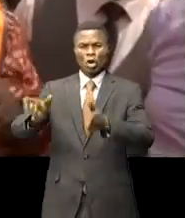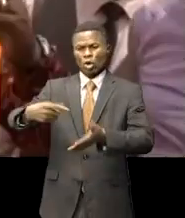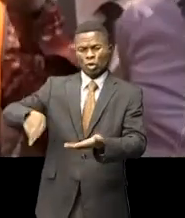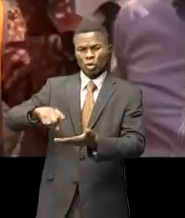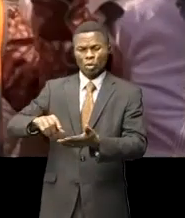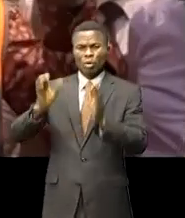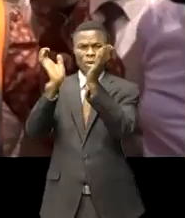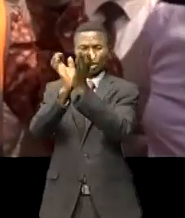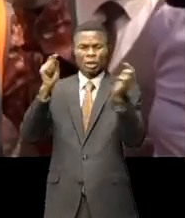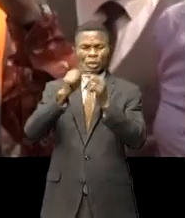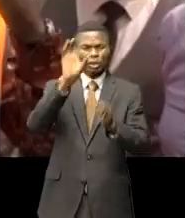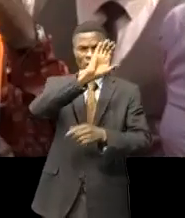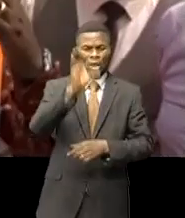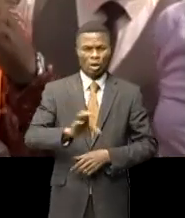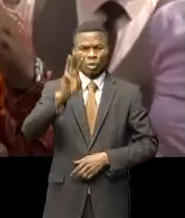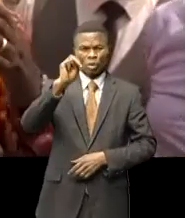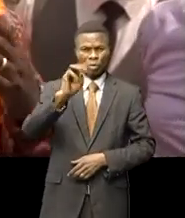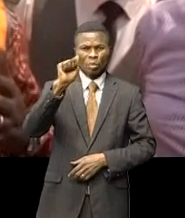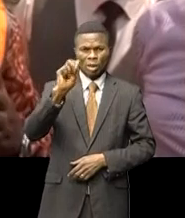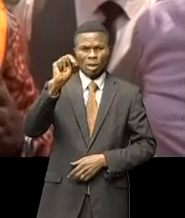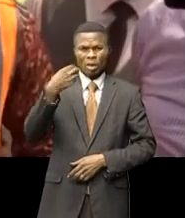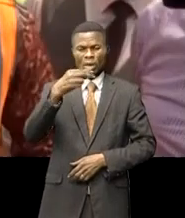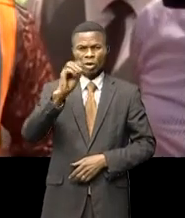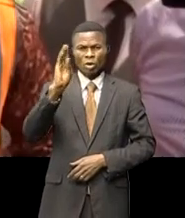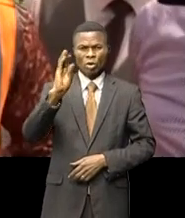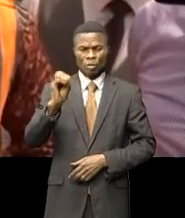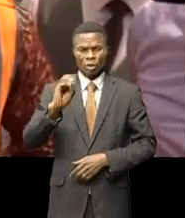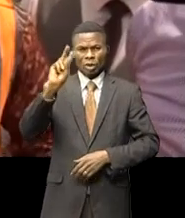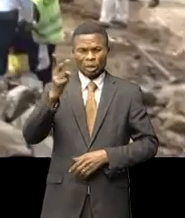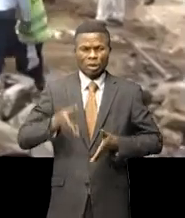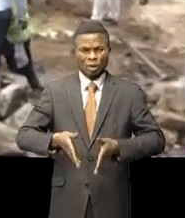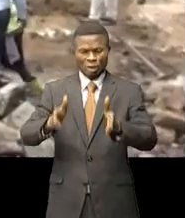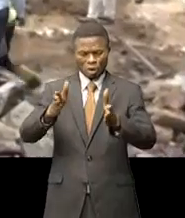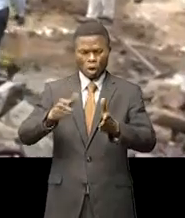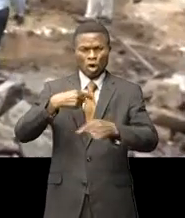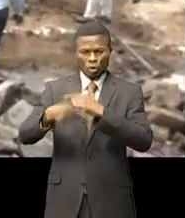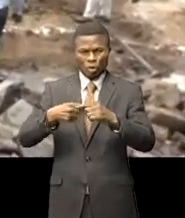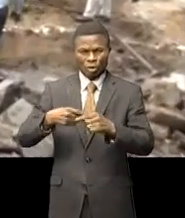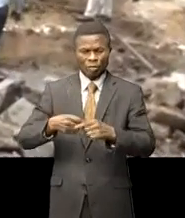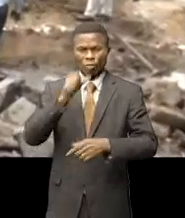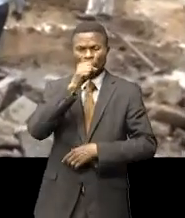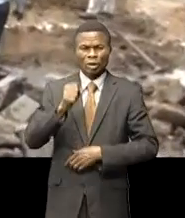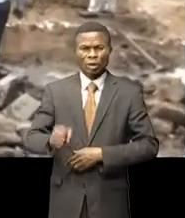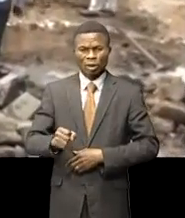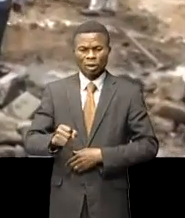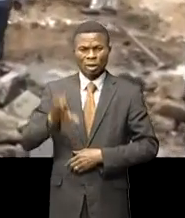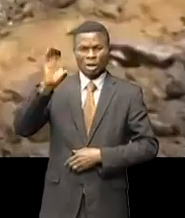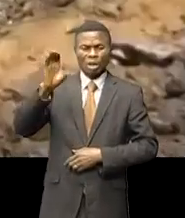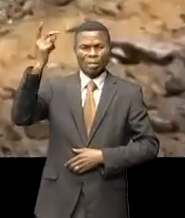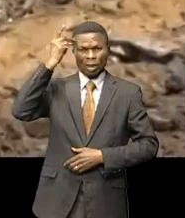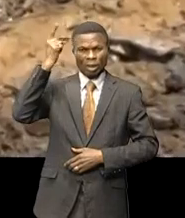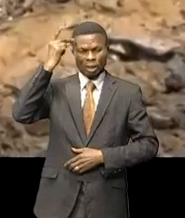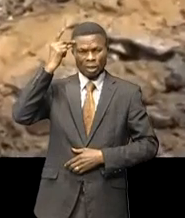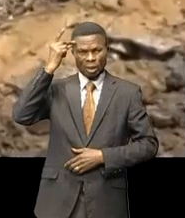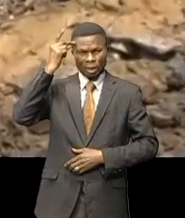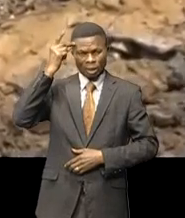jusqu'à la commune Mangobo sur l'axe Mokitenge. Le deuxième axe prend l'ancienne banque de Kinshasa et